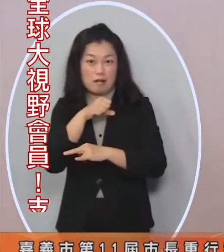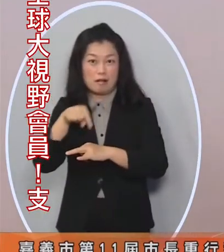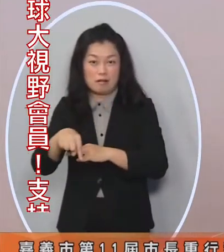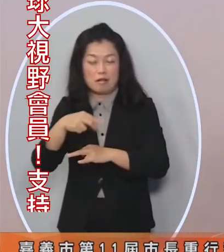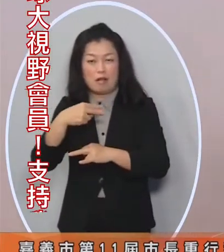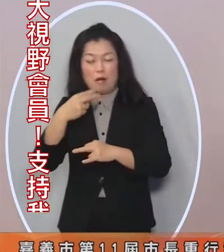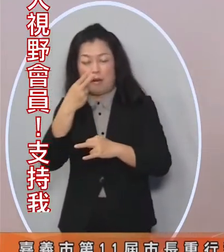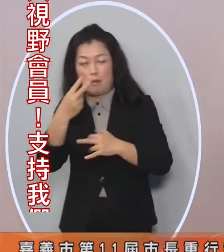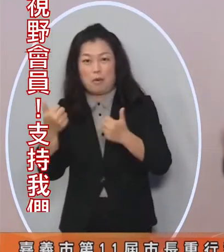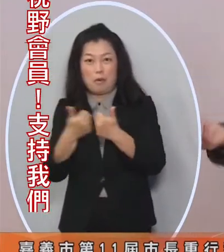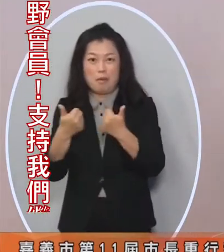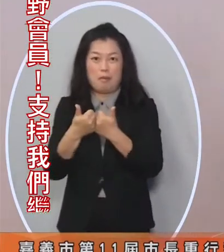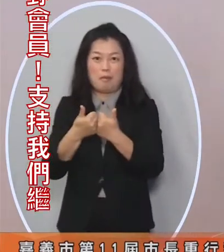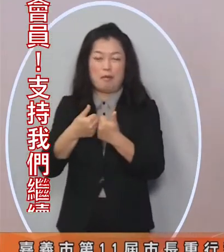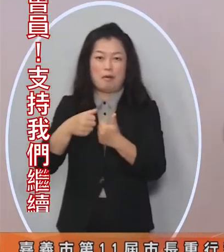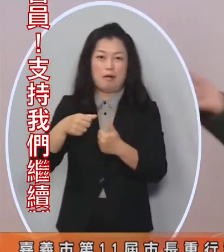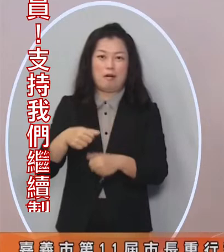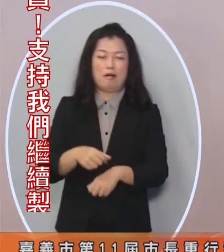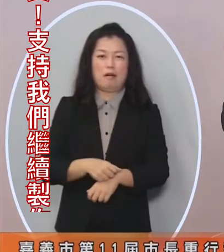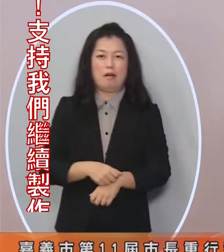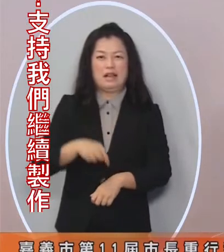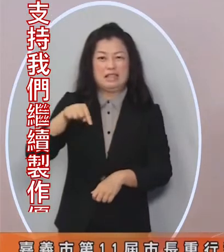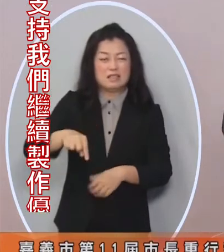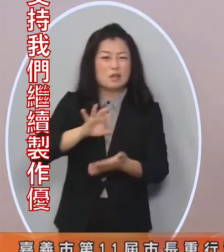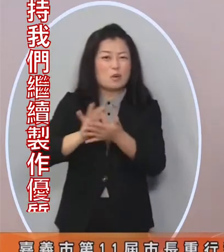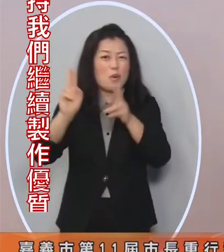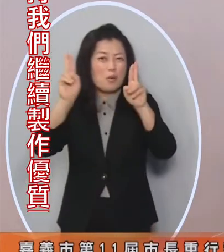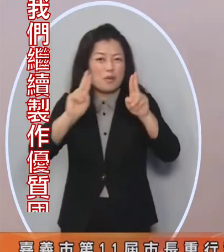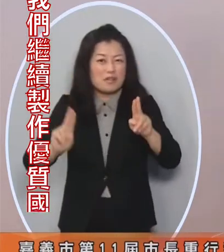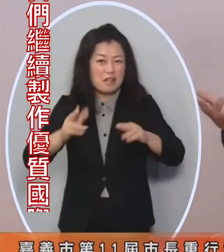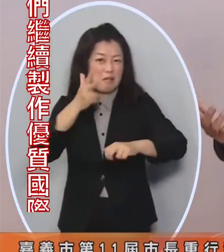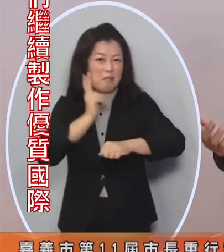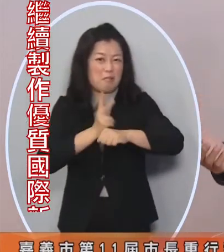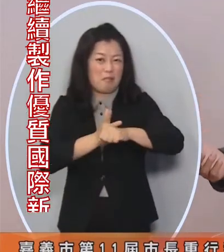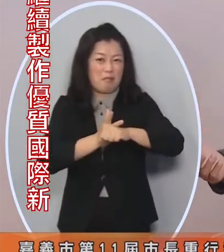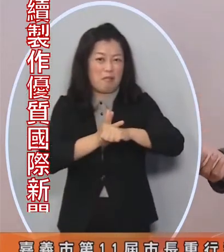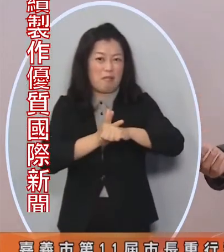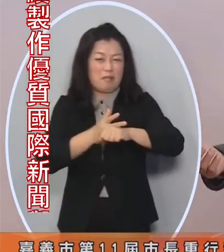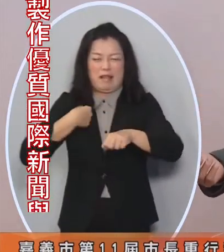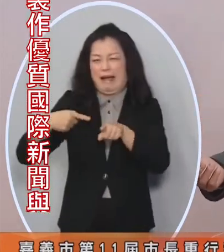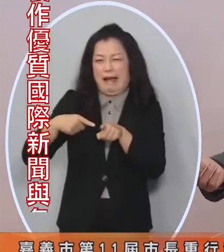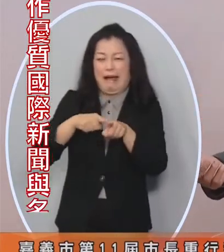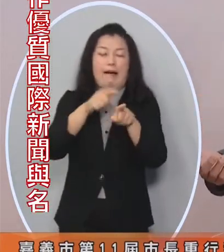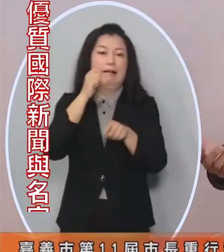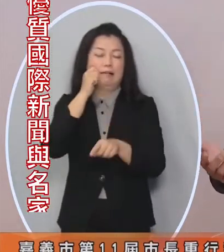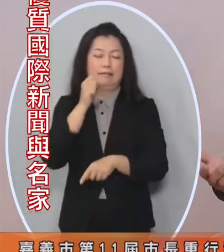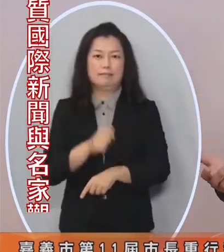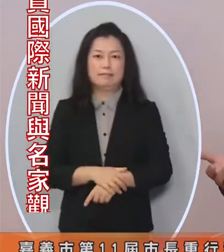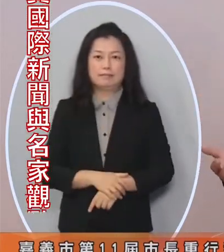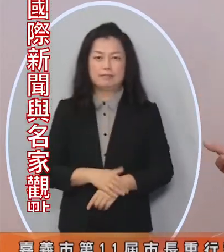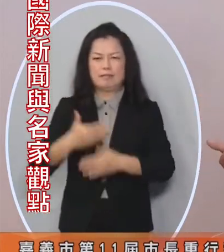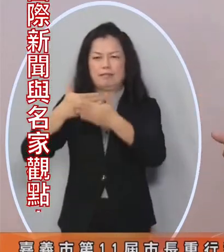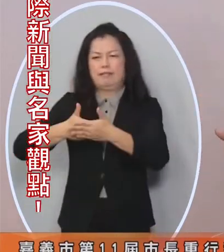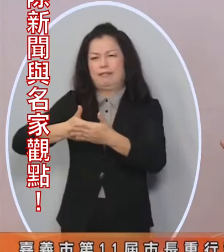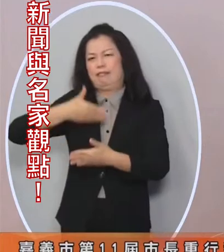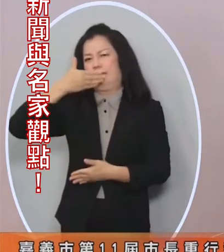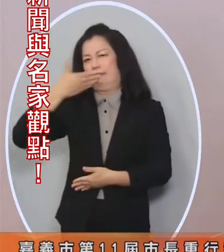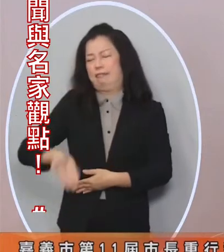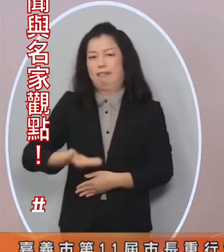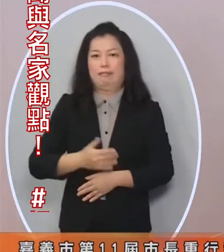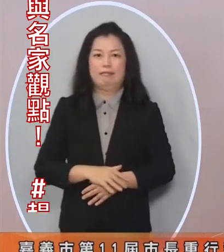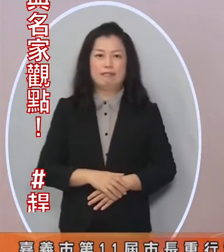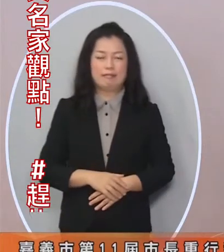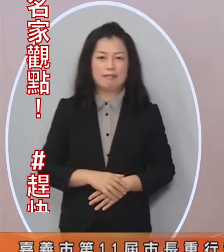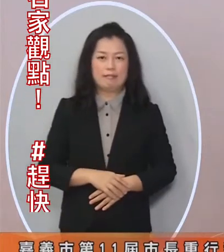要讲喷火了，咱用电子战的拍者，你叫袂着，输伊啊！啊，这哦，大陆输伊啊，电子战